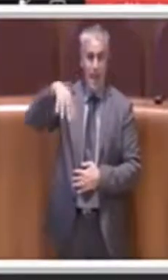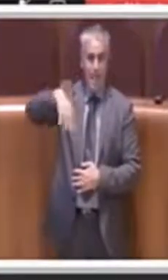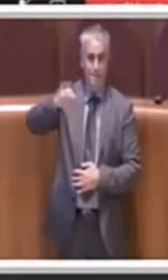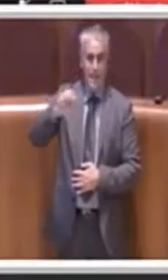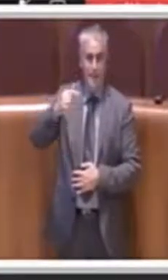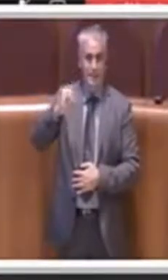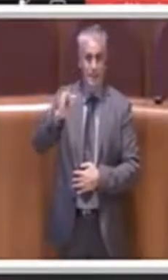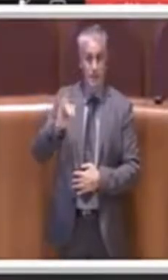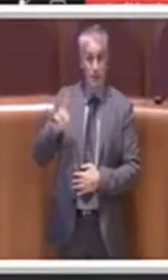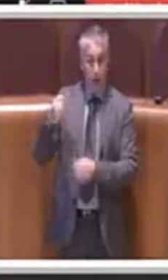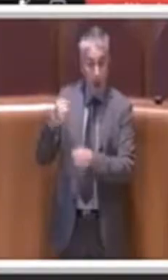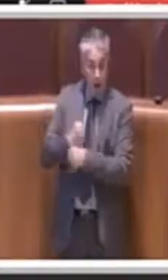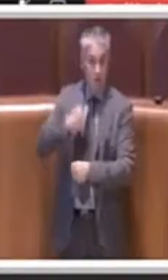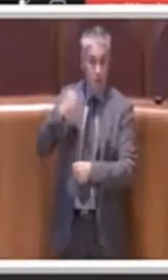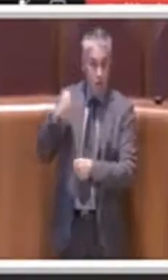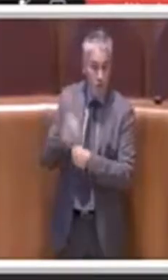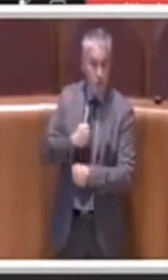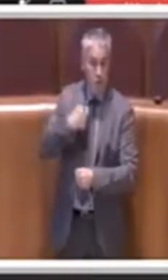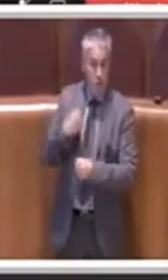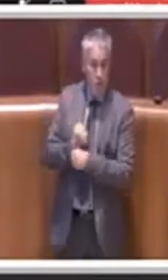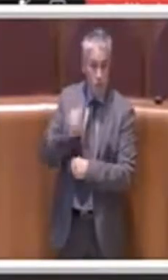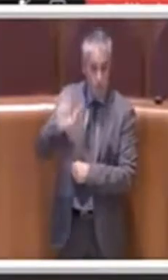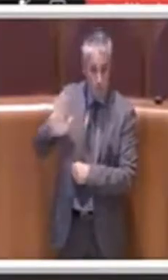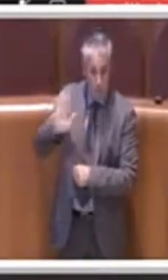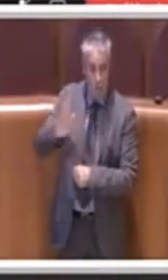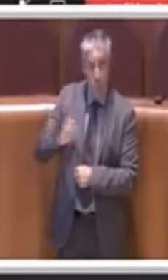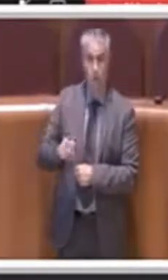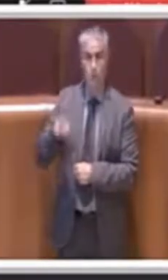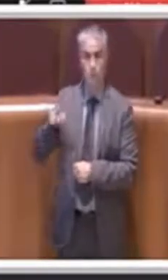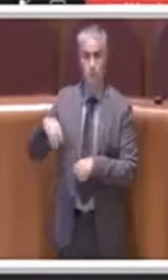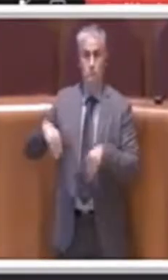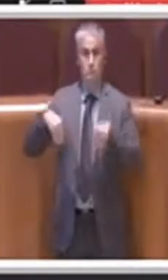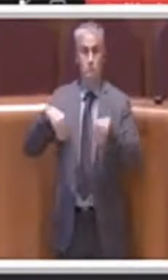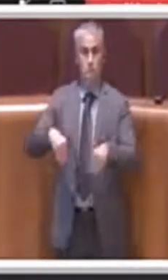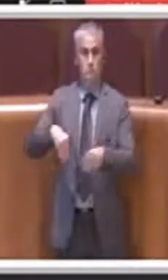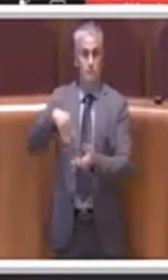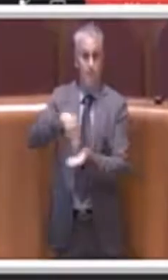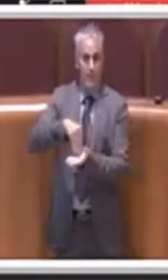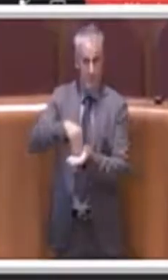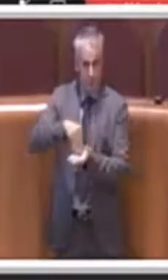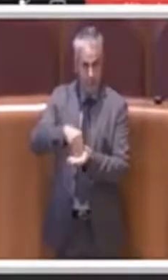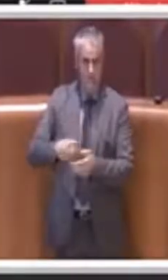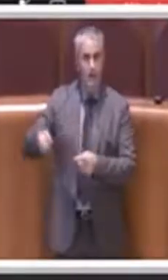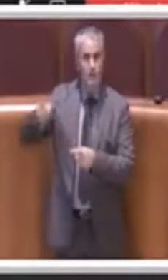suo lavoro e anche la sua presenza, insieme ovviamente